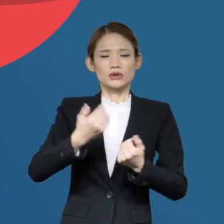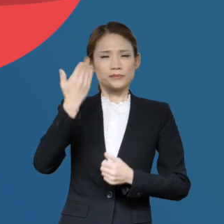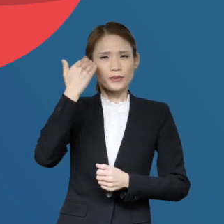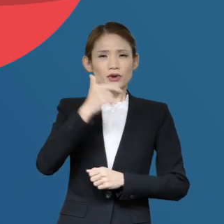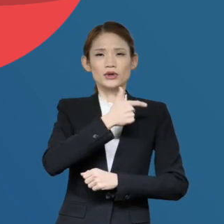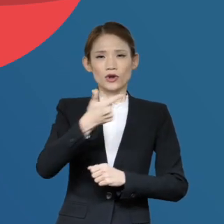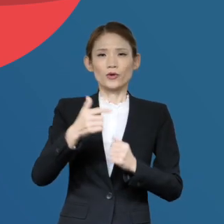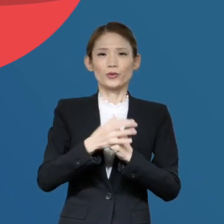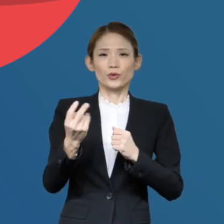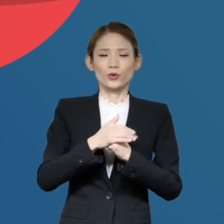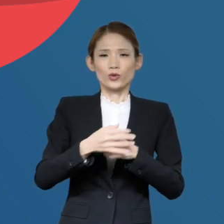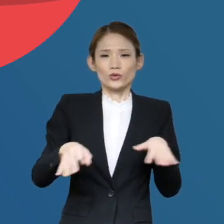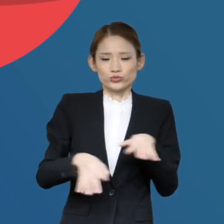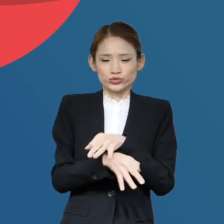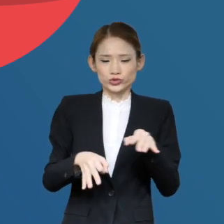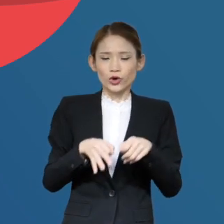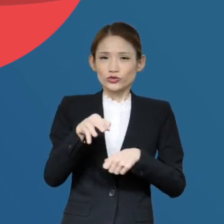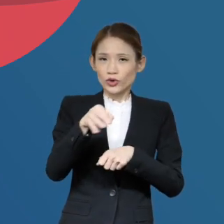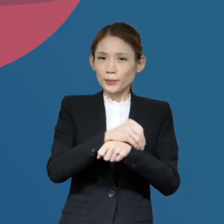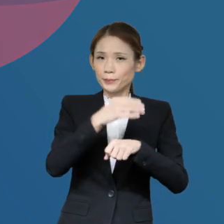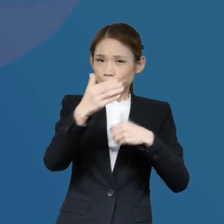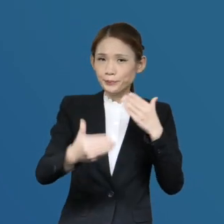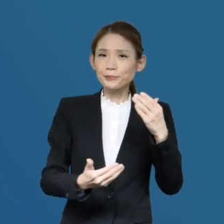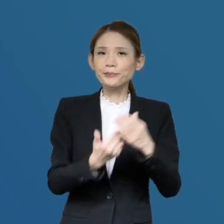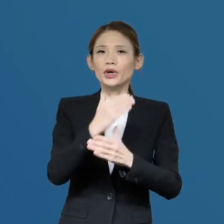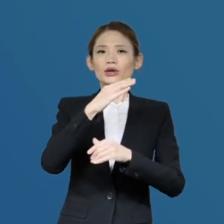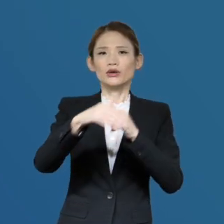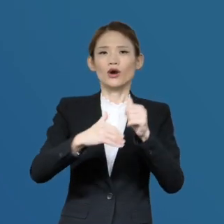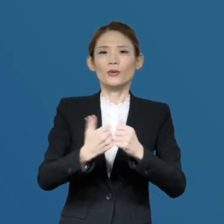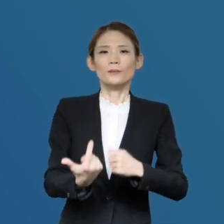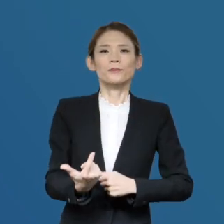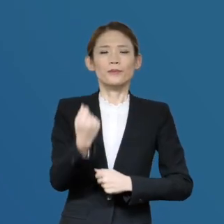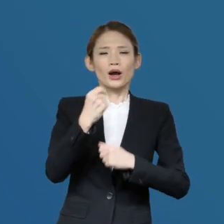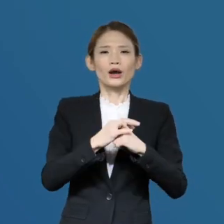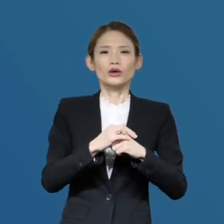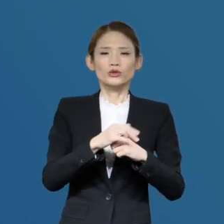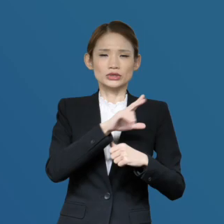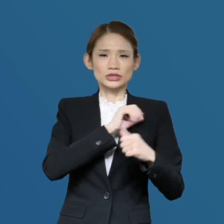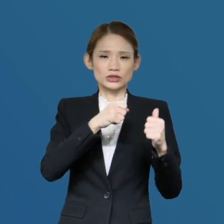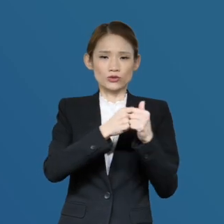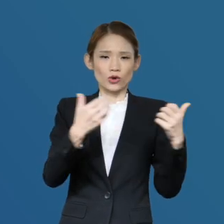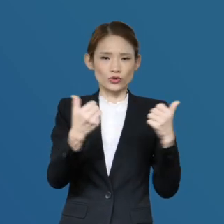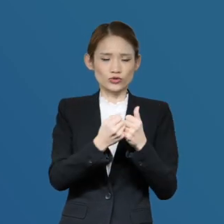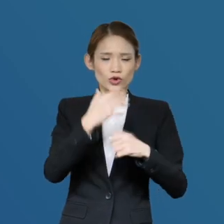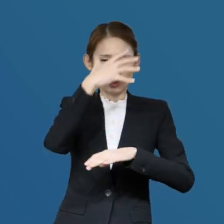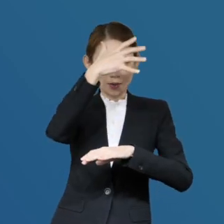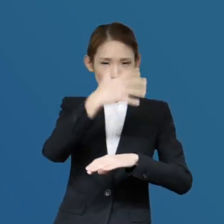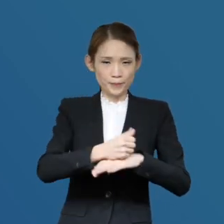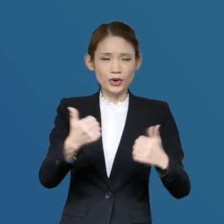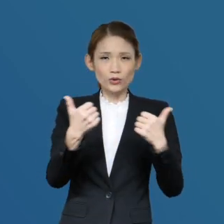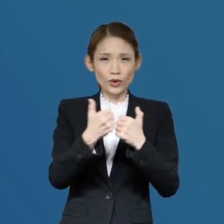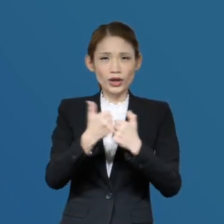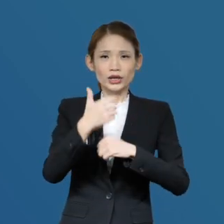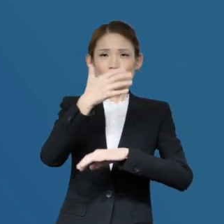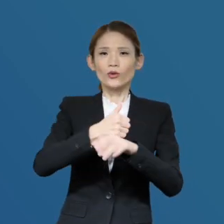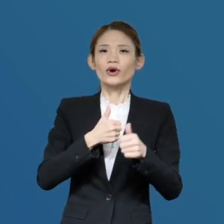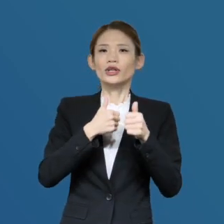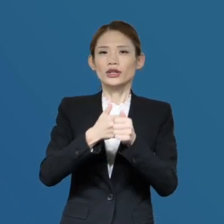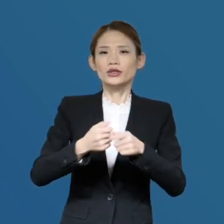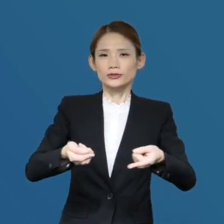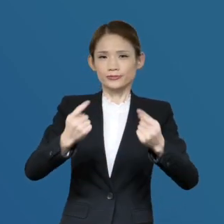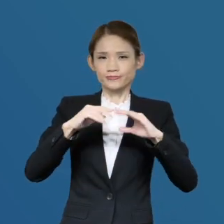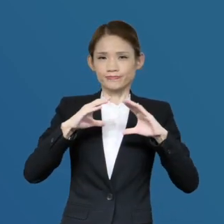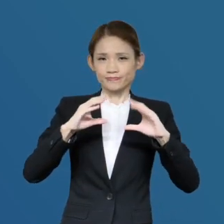경우, 부정수급이 발생한 경우에는 곧바로 징계위원회를 소집해 회의 결과에 따라